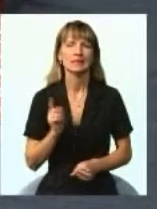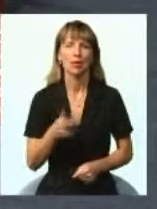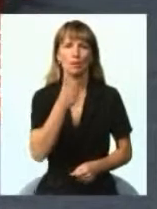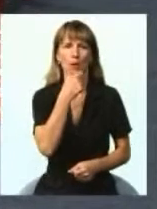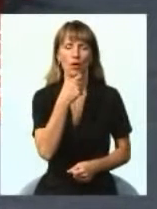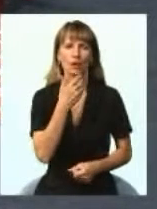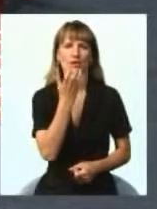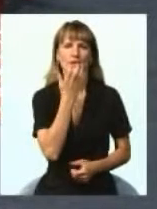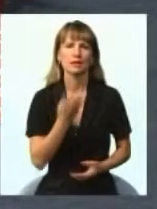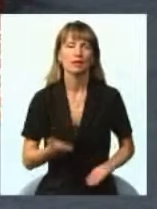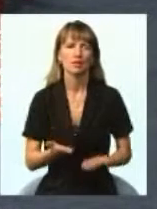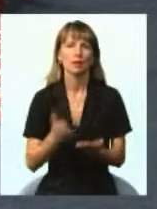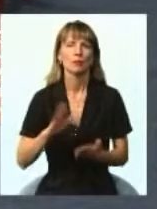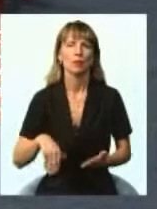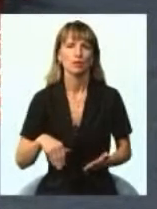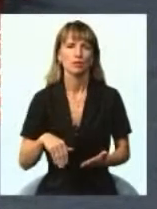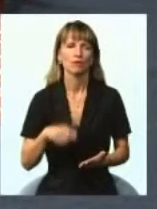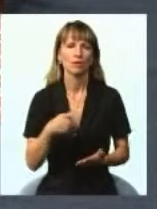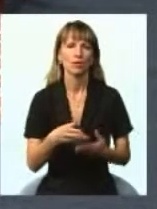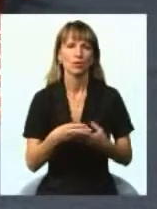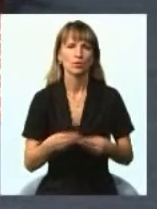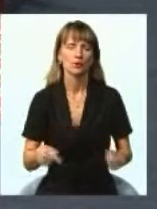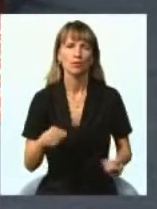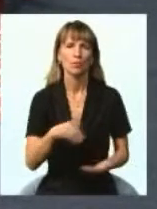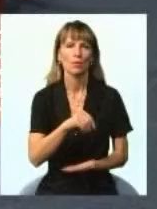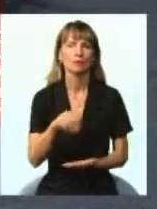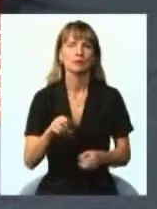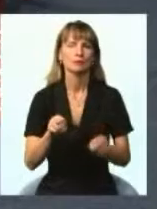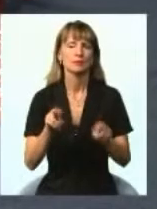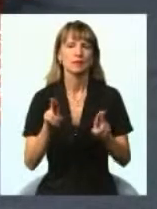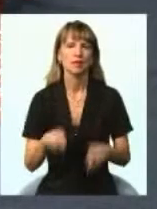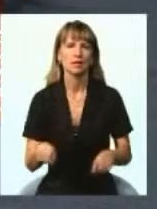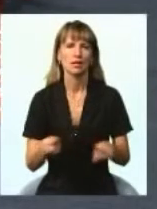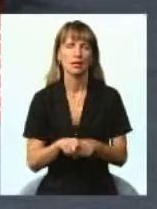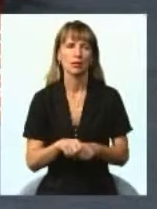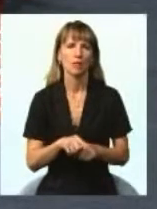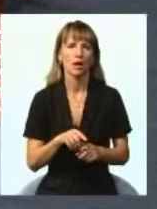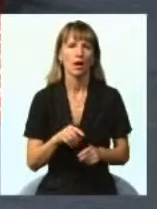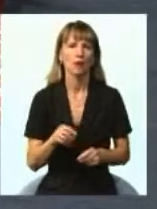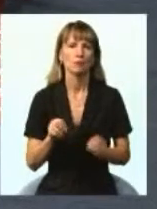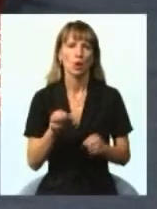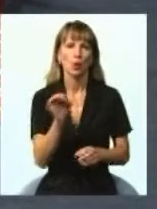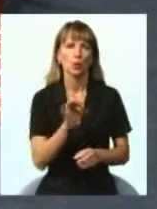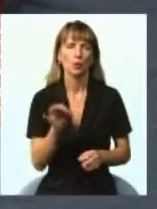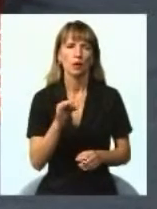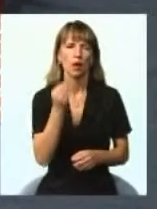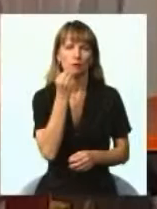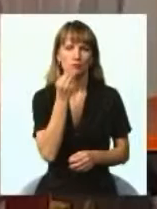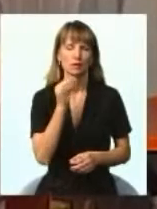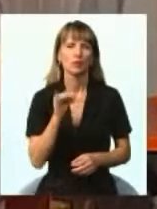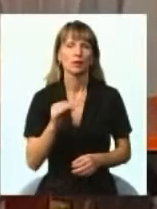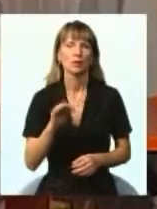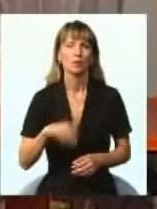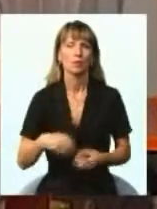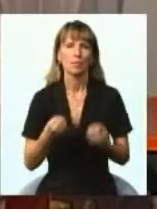морозиво, розігрівають, потім воно розтає, його посипають спеціальними такими хрусткими кульками і